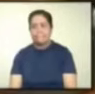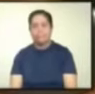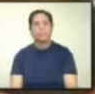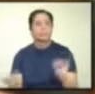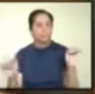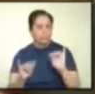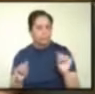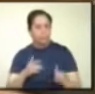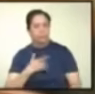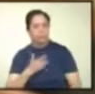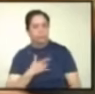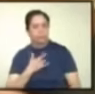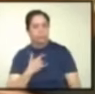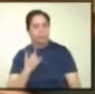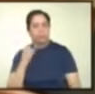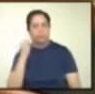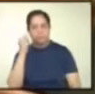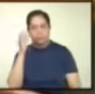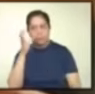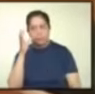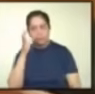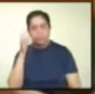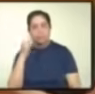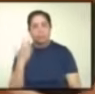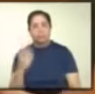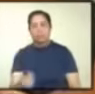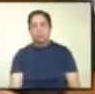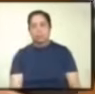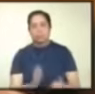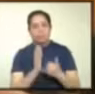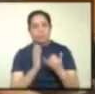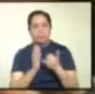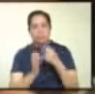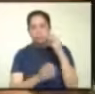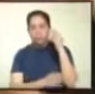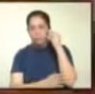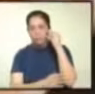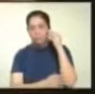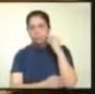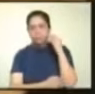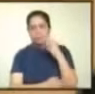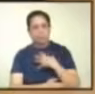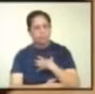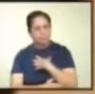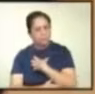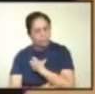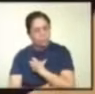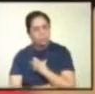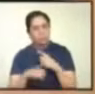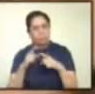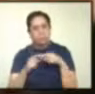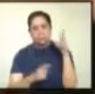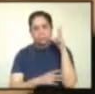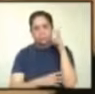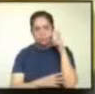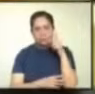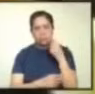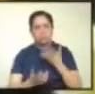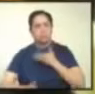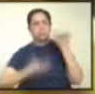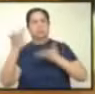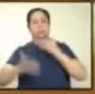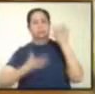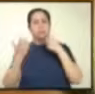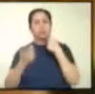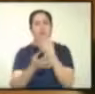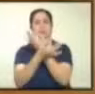Ganito rin ang saloobin ni Chansen na anak ng Jornong si Bart Maravilla. Nakadudurog daw ng puso na marinig ang hiyawa ng